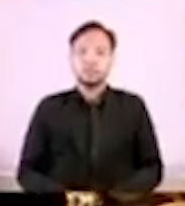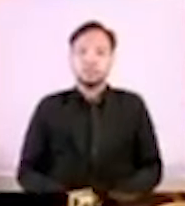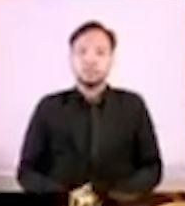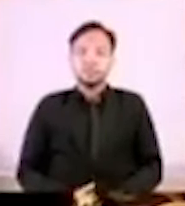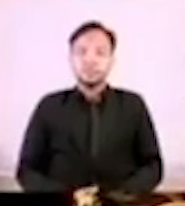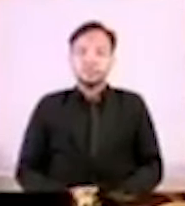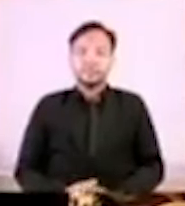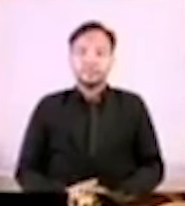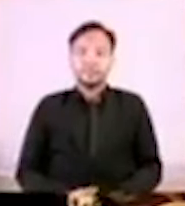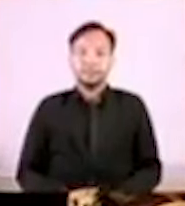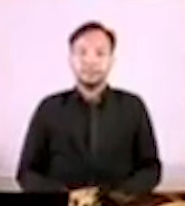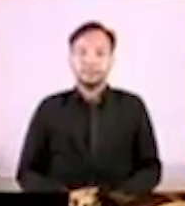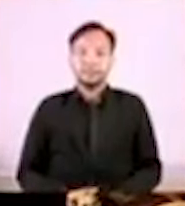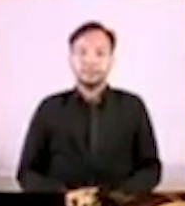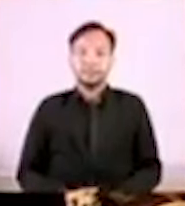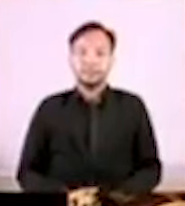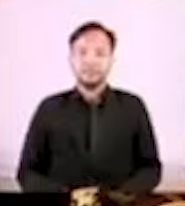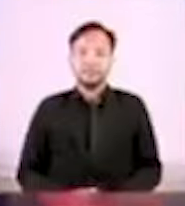calon nomor urut 02.